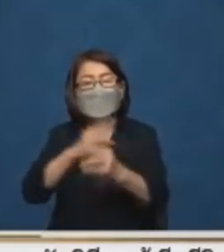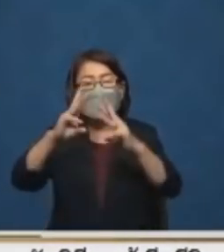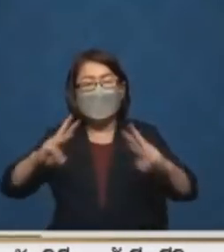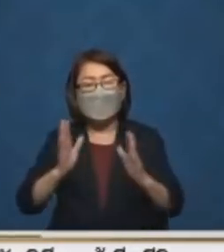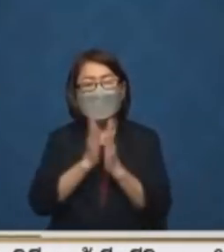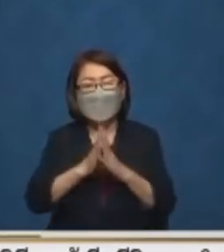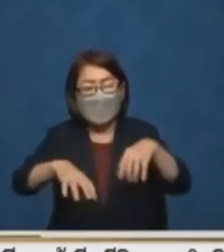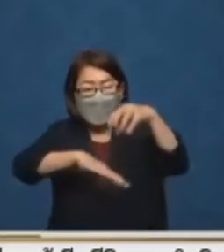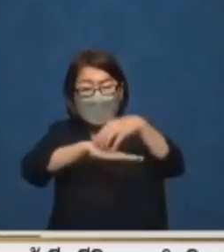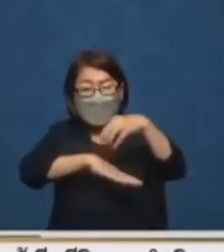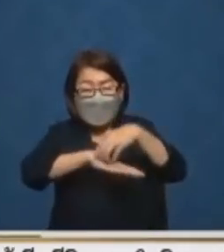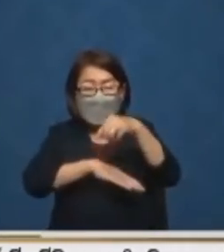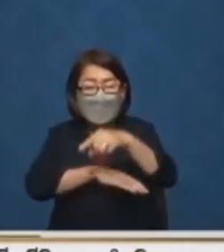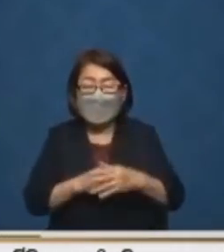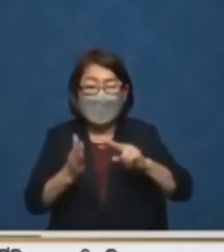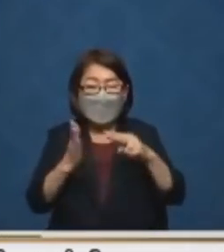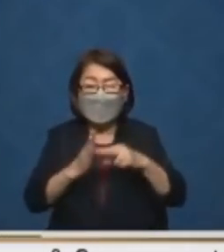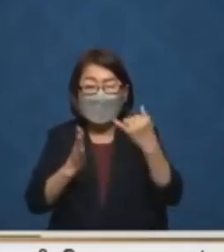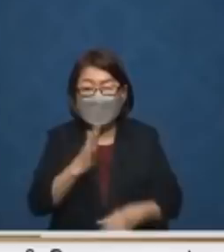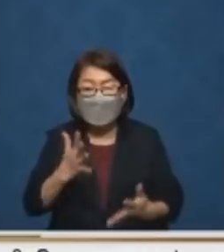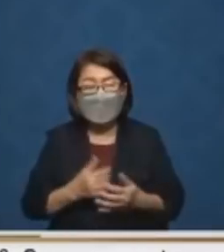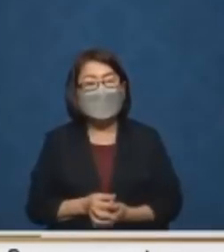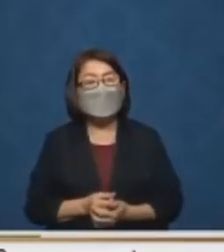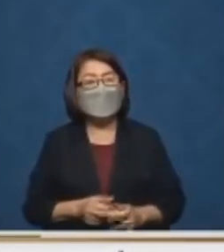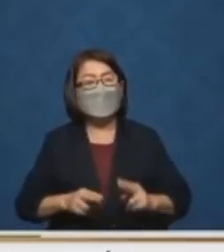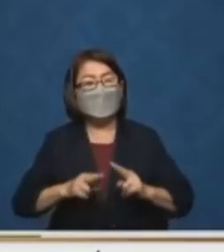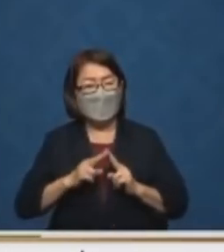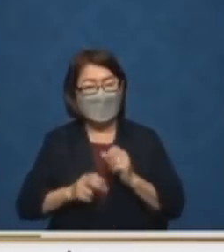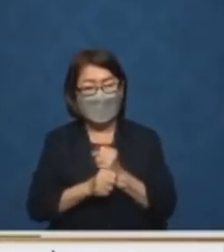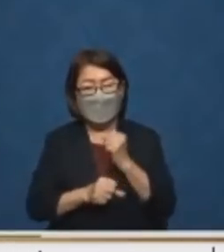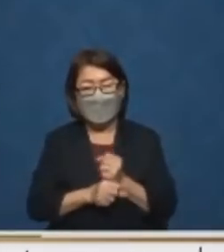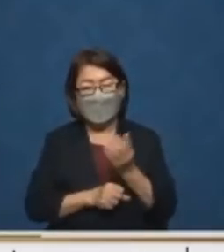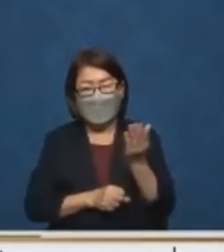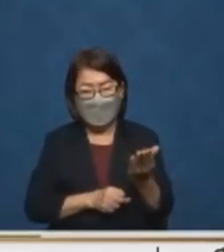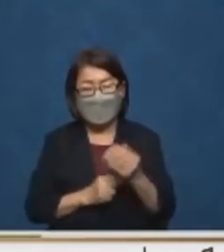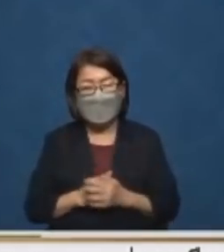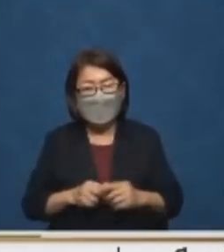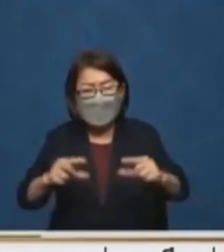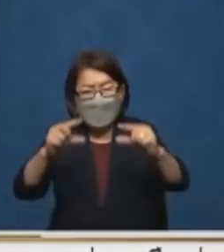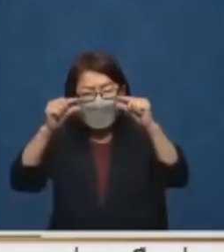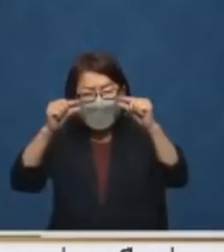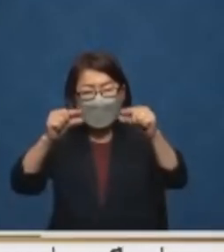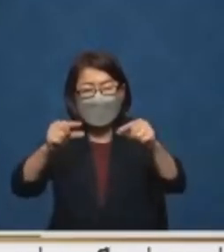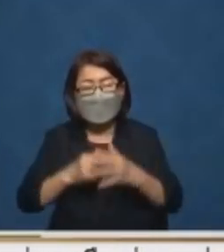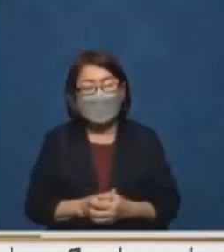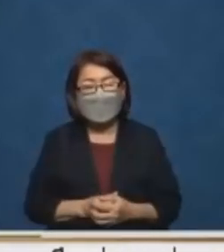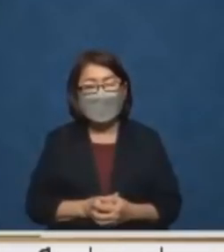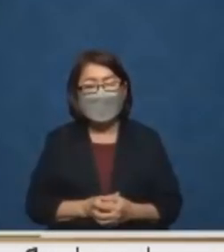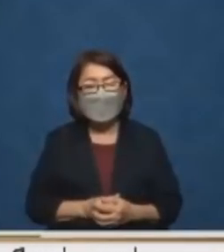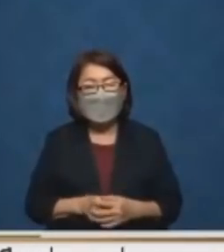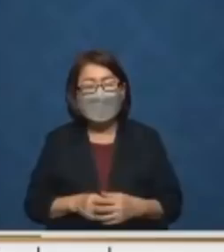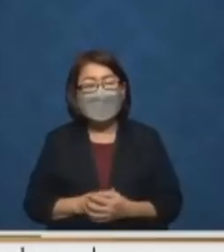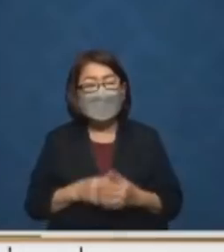ตนเองนะครับนี่เขาทำไหมดนะครั ตัหนงสืออจจะกายอาจะบไมชัดนะครับทั้งหายทงปวง